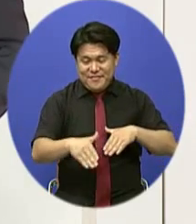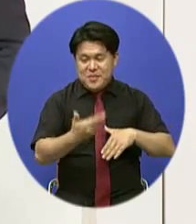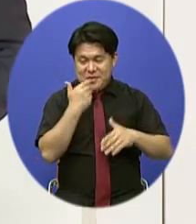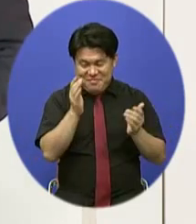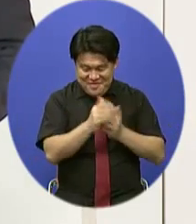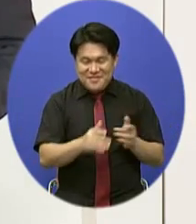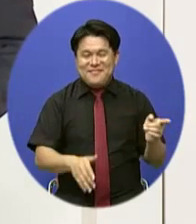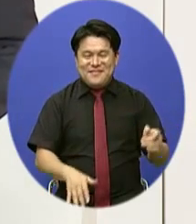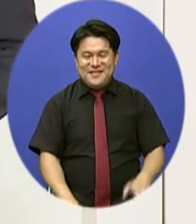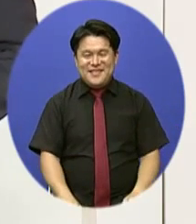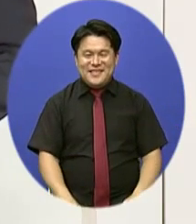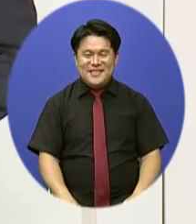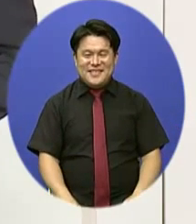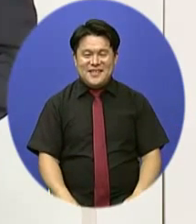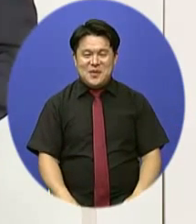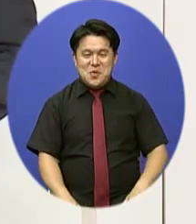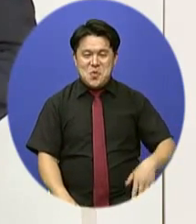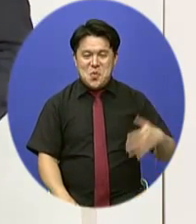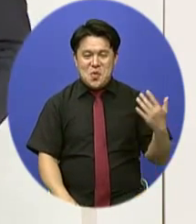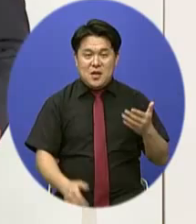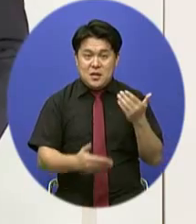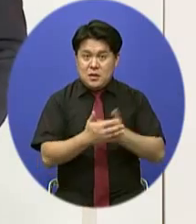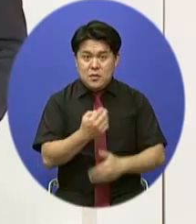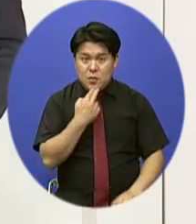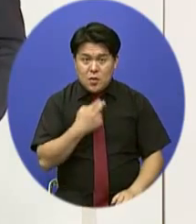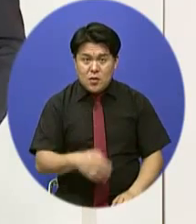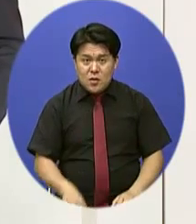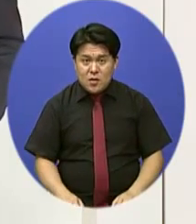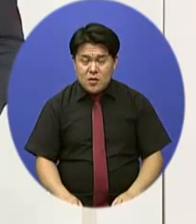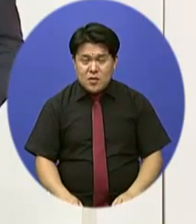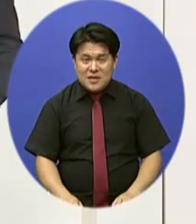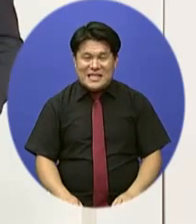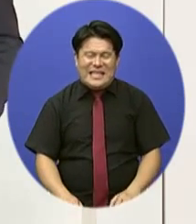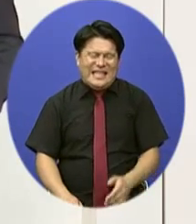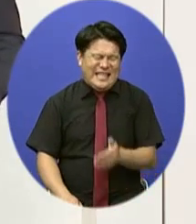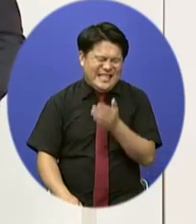드셨구나. 네. 남은 건 없나요?